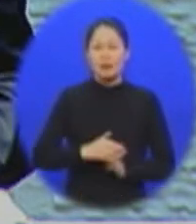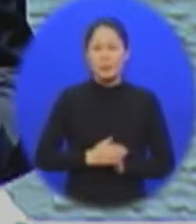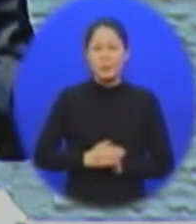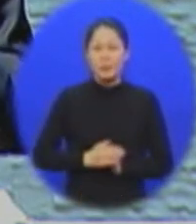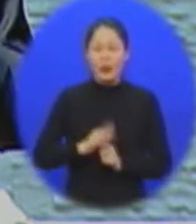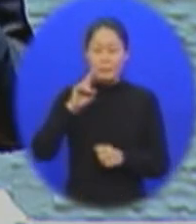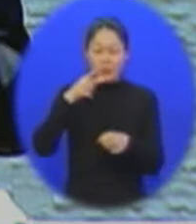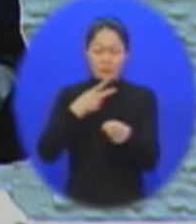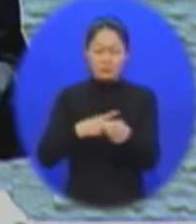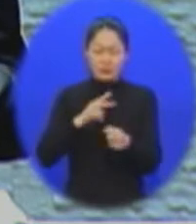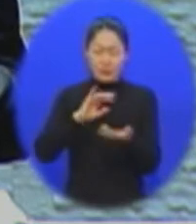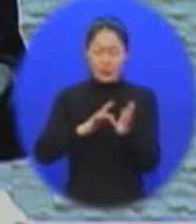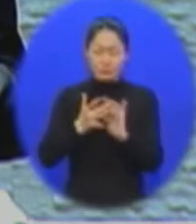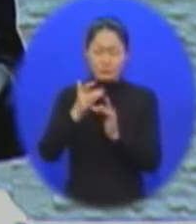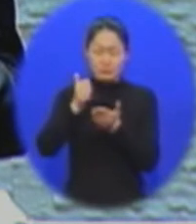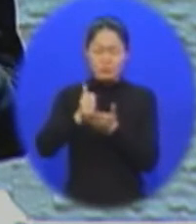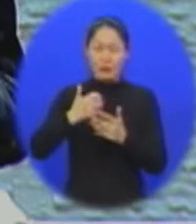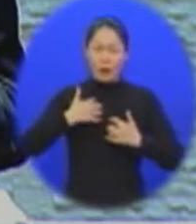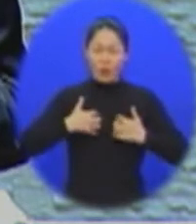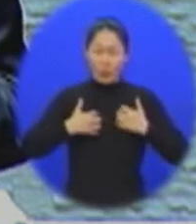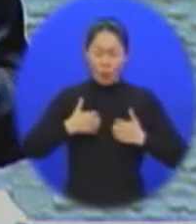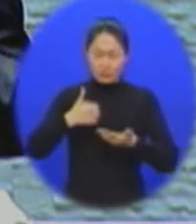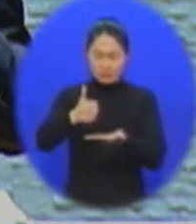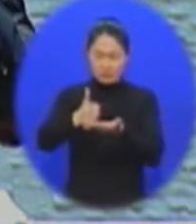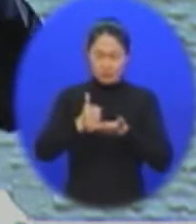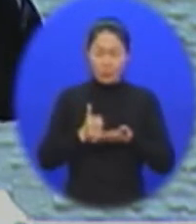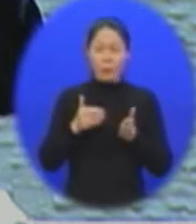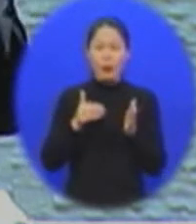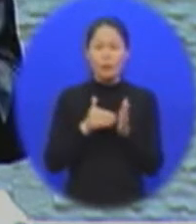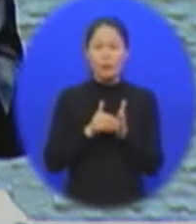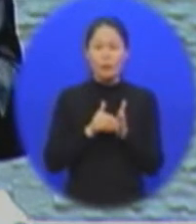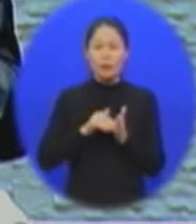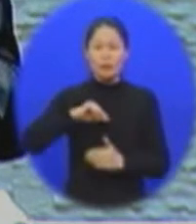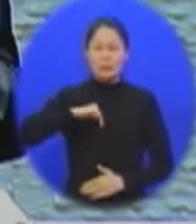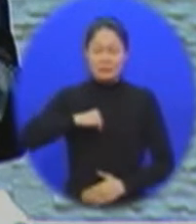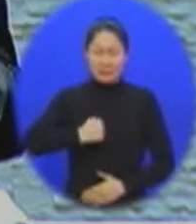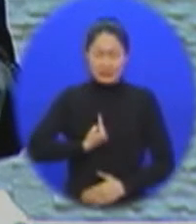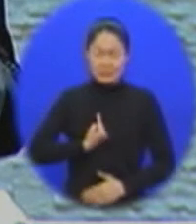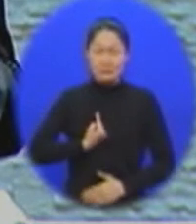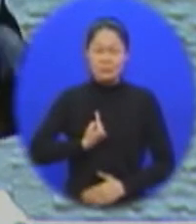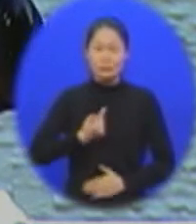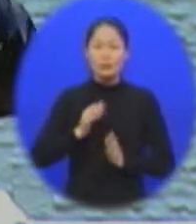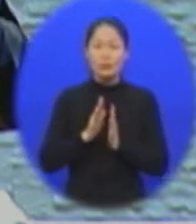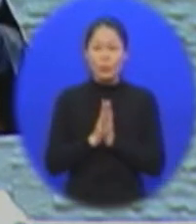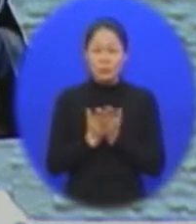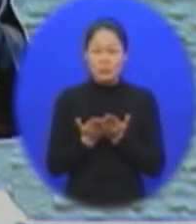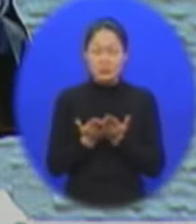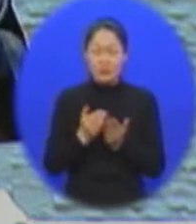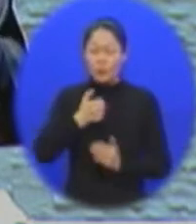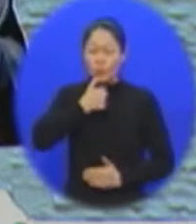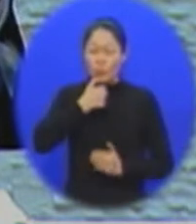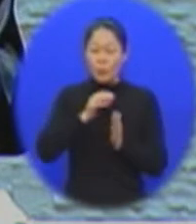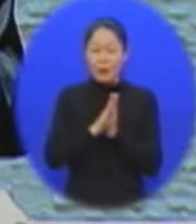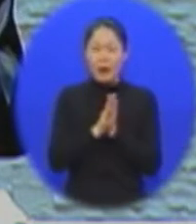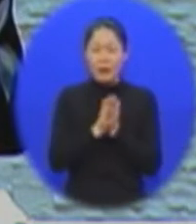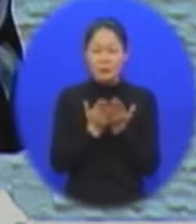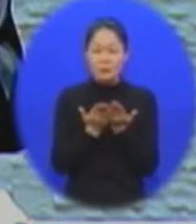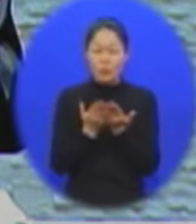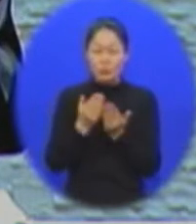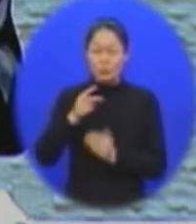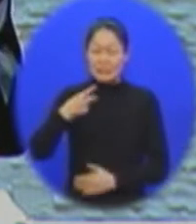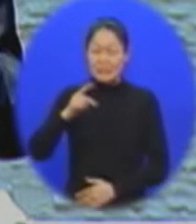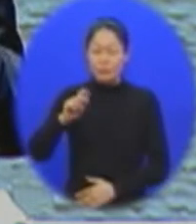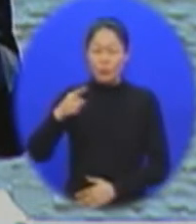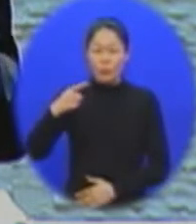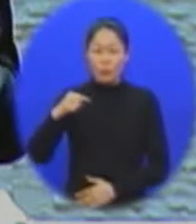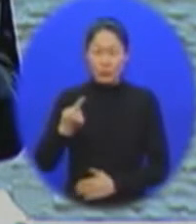예수님을 영접하고 그리고 정말 자기 자신은 로마 3에서도 뒤 못 애쓴 수도